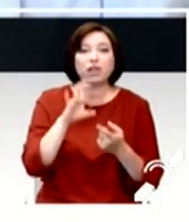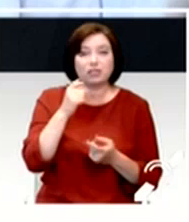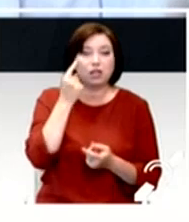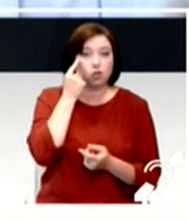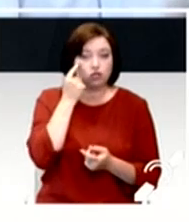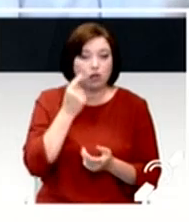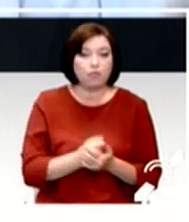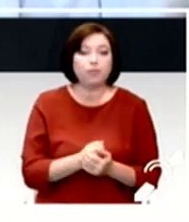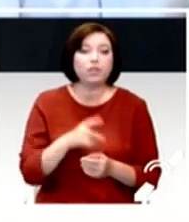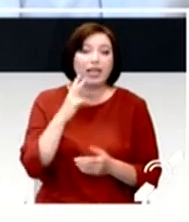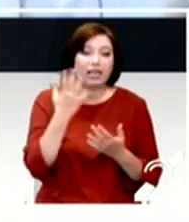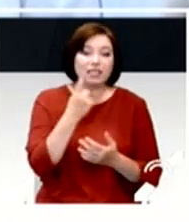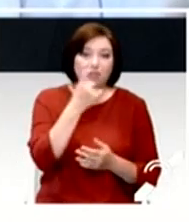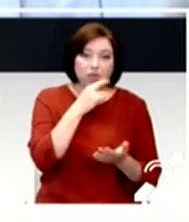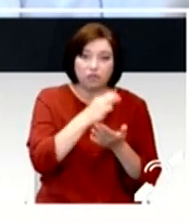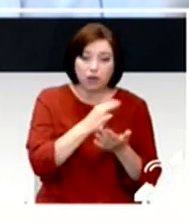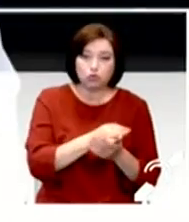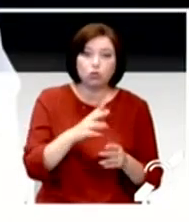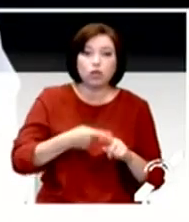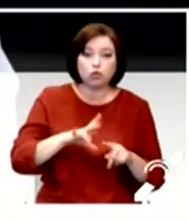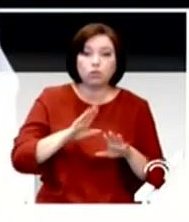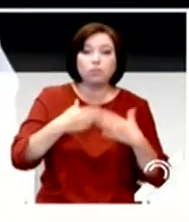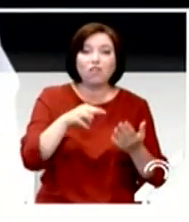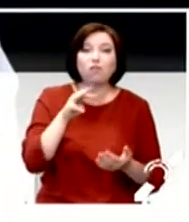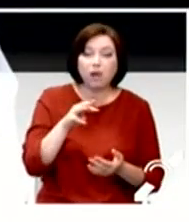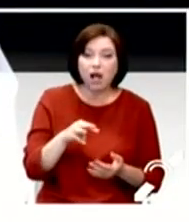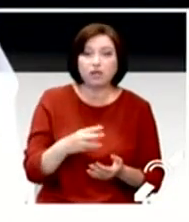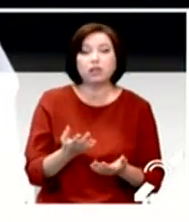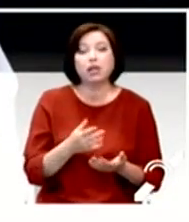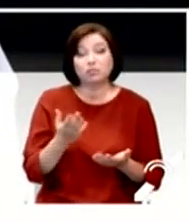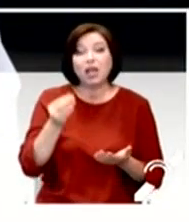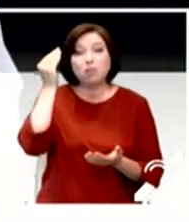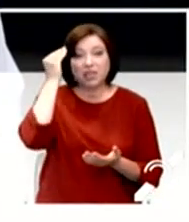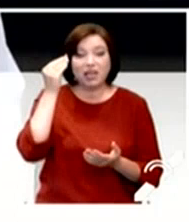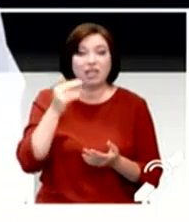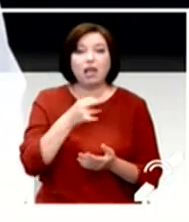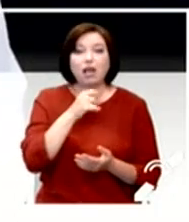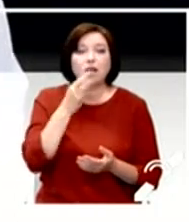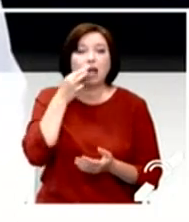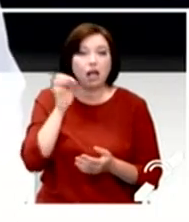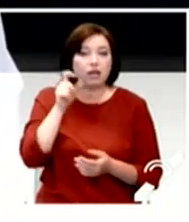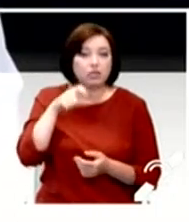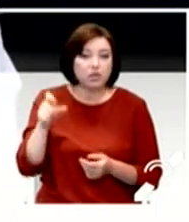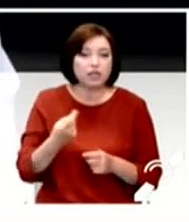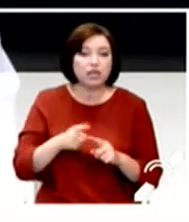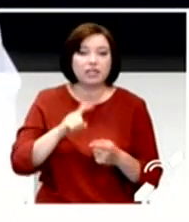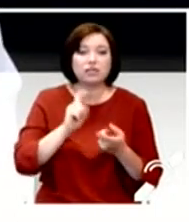Dacă în cadrul primului raport prezentat în martie, calificativul experților acordat pentru această dimensiune ține